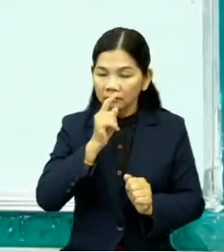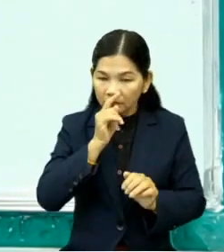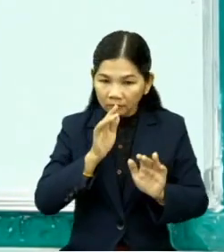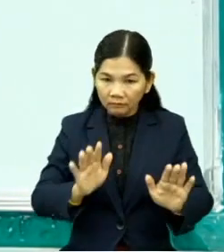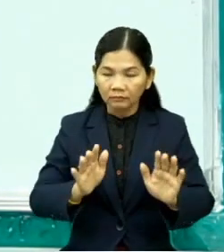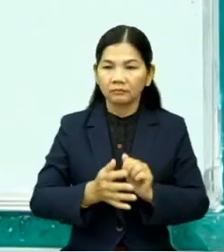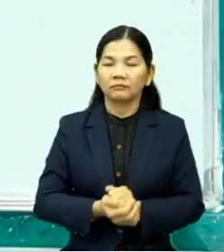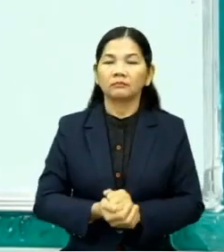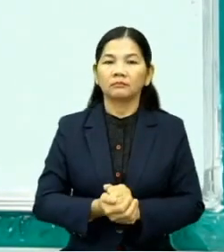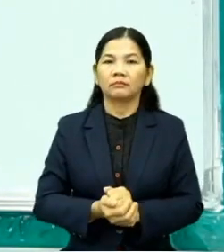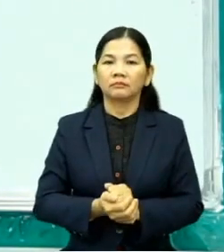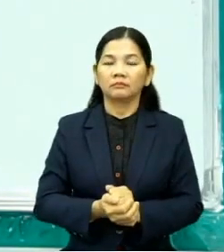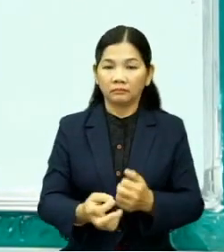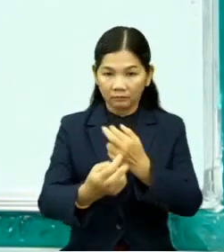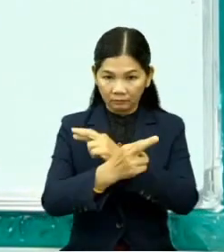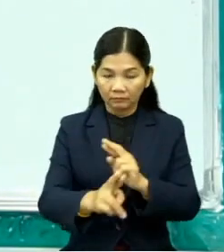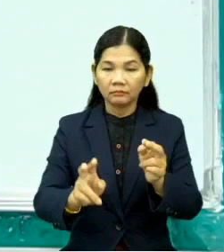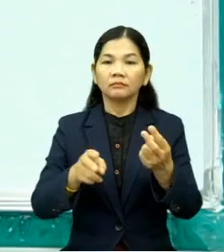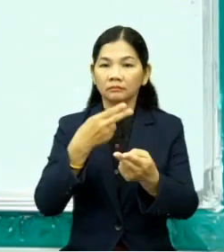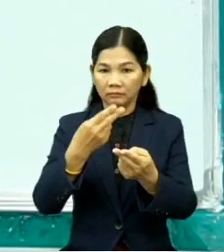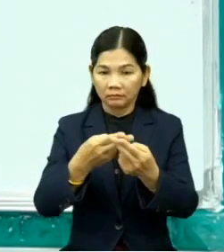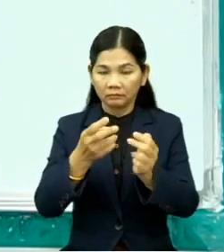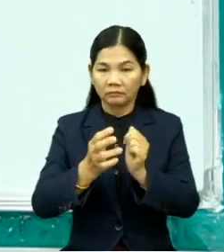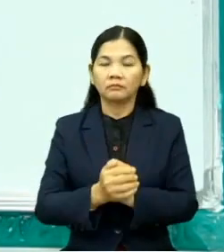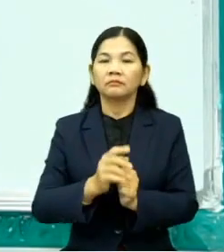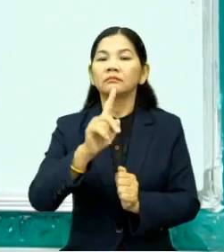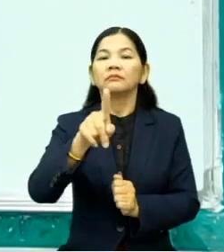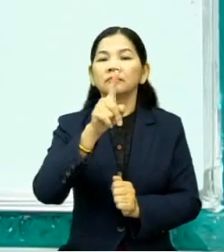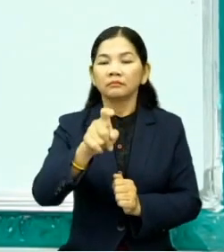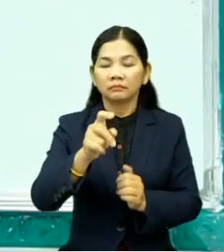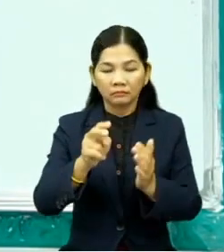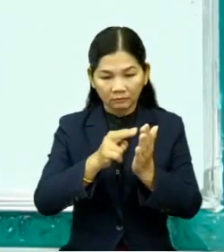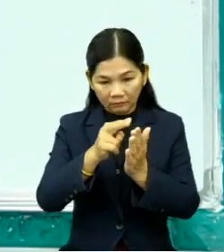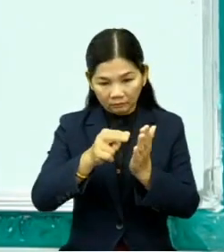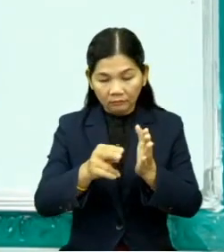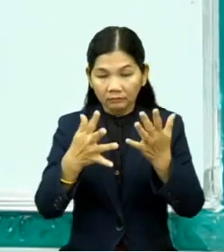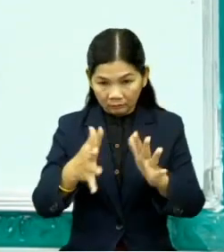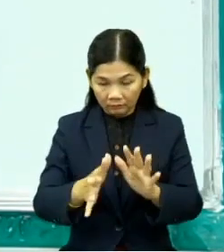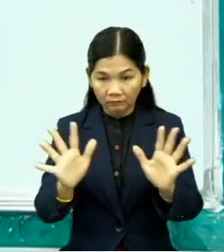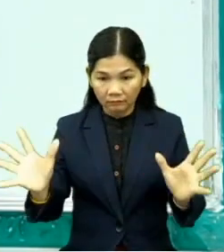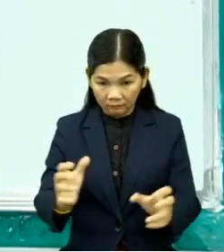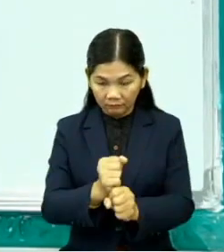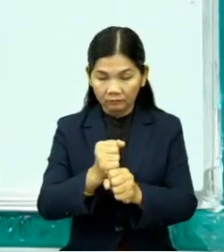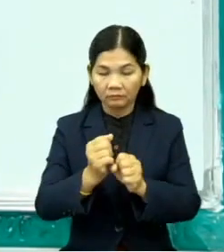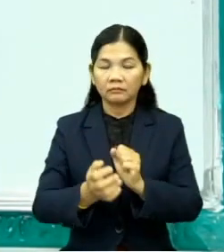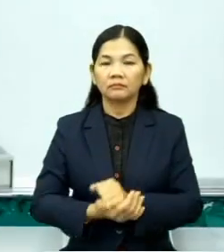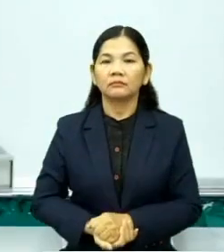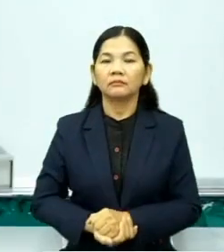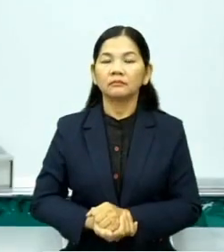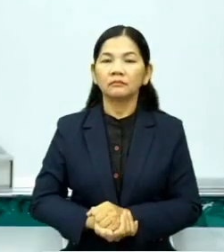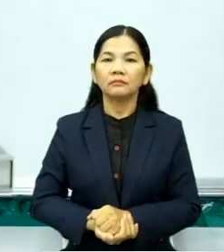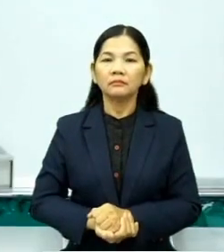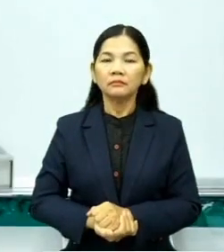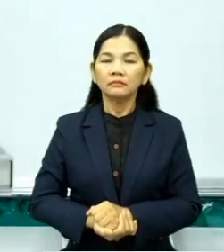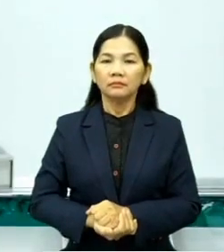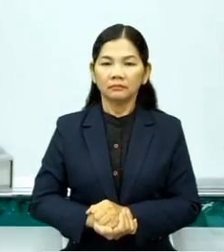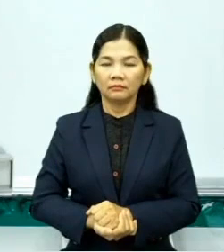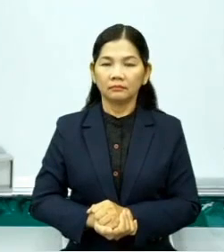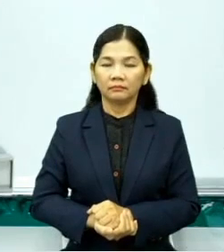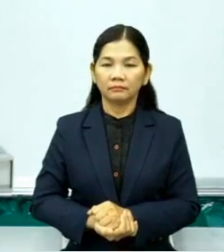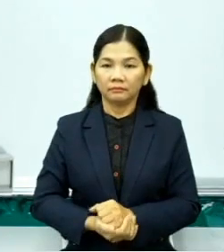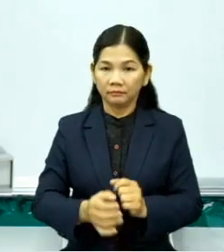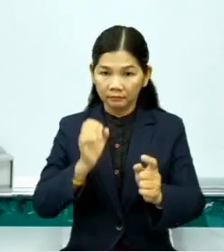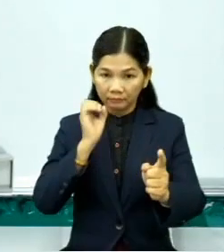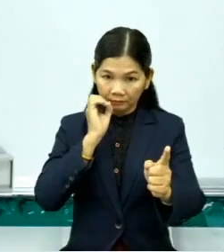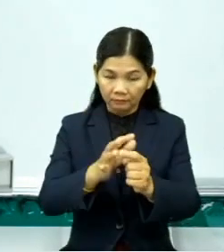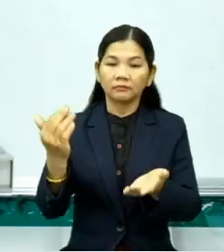ស្ងាត់ចាដើម្បីត្រៀមឆ្លើយសំណួរនៅពេលដែលកូនអានអត្ថបទចប់ណាកូនចាអ្នកគ្រូបញ្ជាក់ម្ដងទៀ